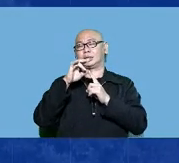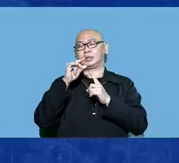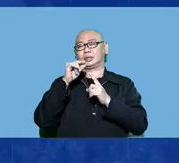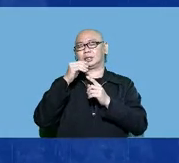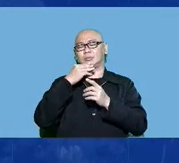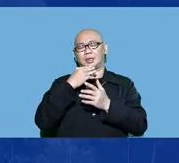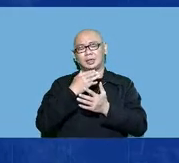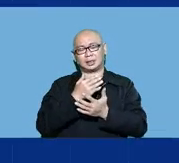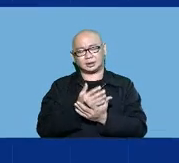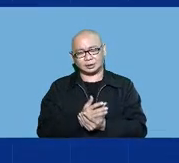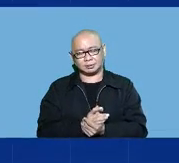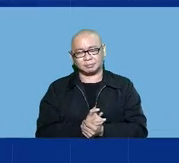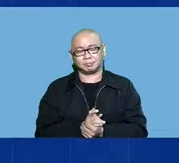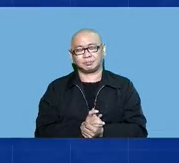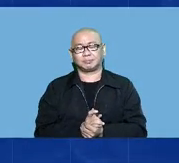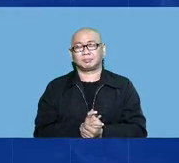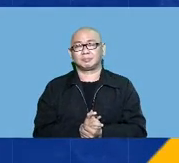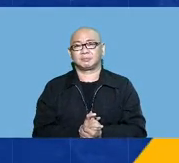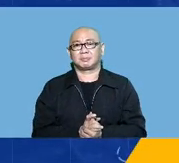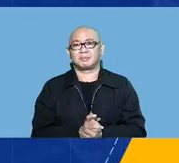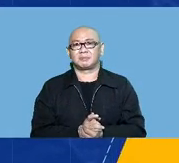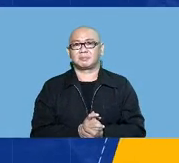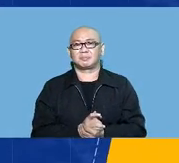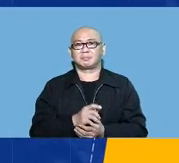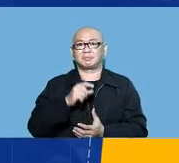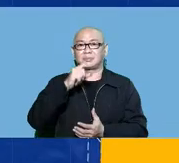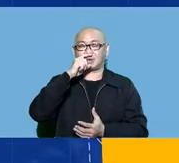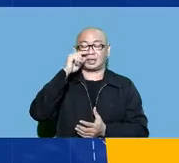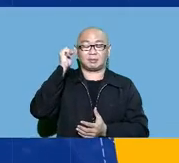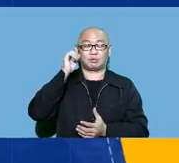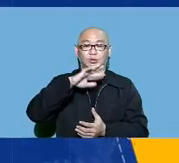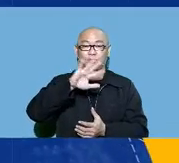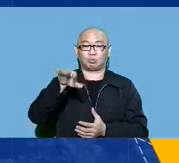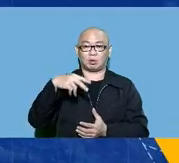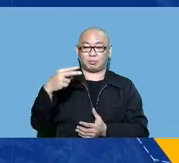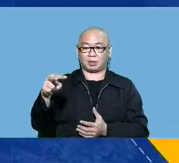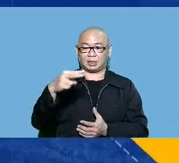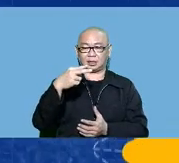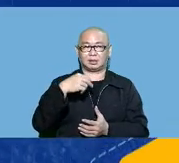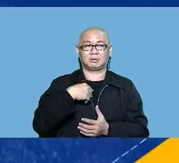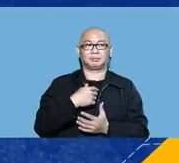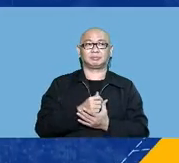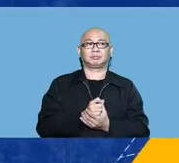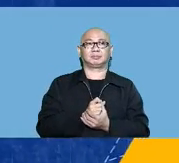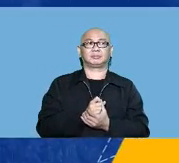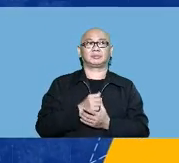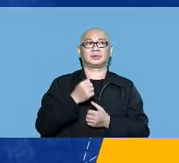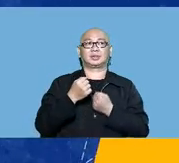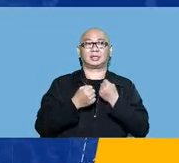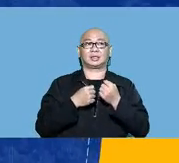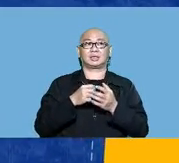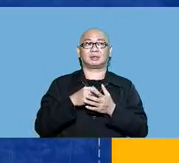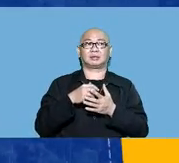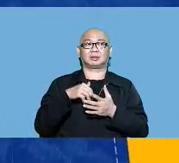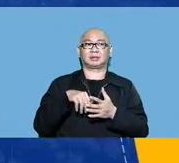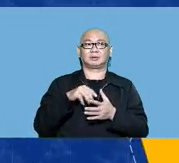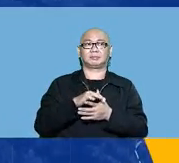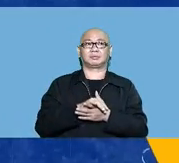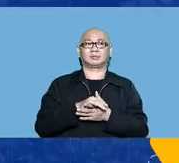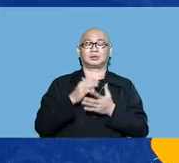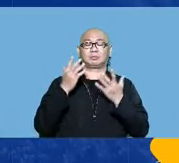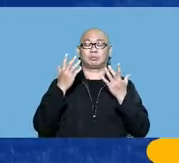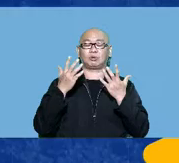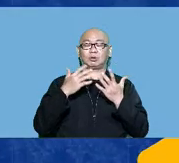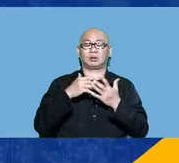Diah Matenuwun. Terima kasih Bapak Ibu atas segala perhatian dan kesabaran Bapak Ibu dalam kegiatan pengukuhan ini.